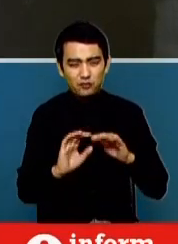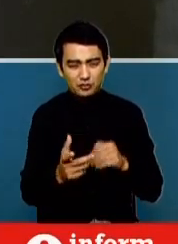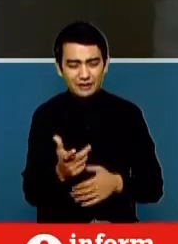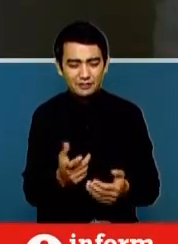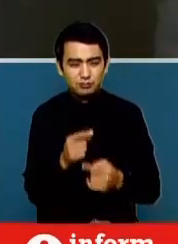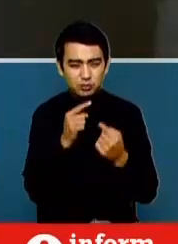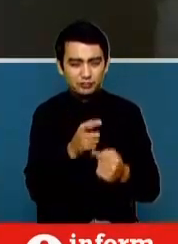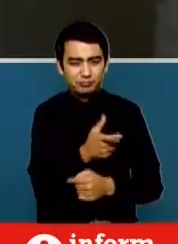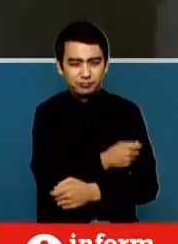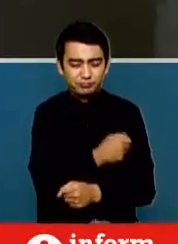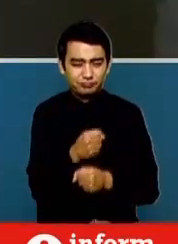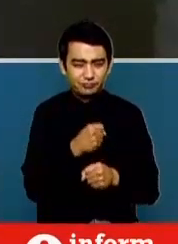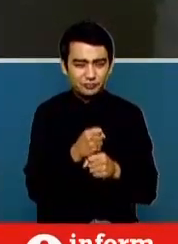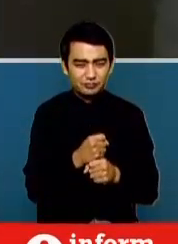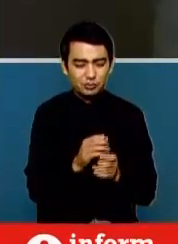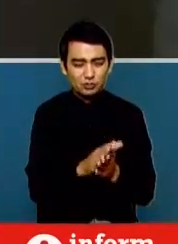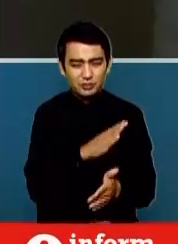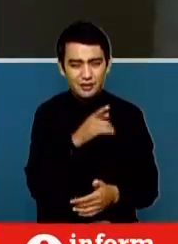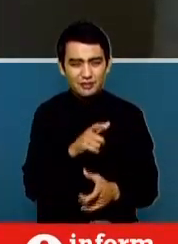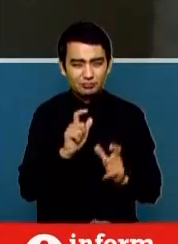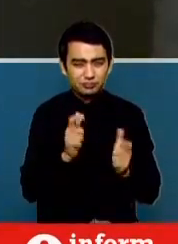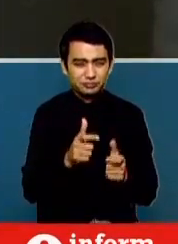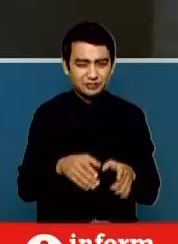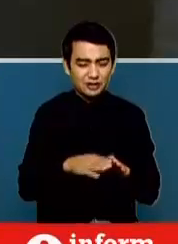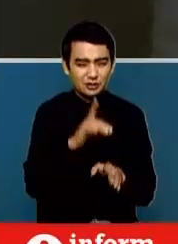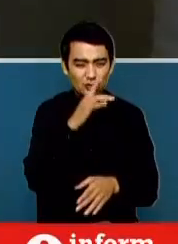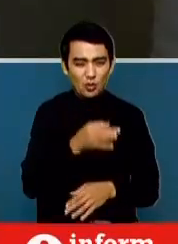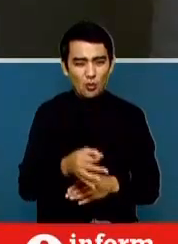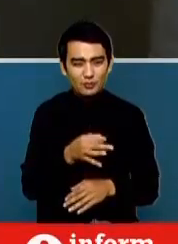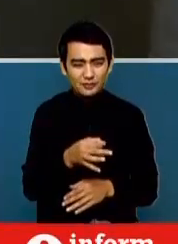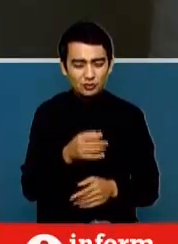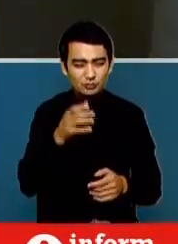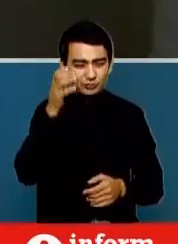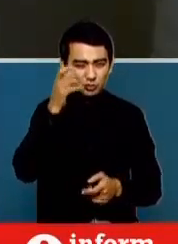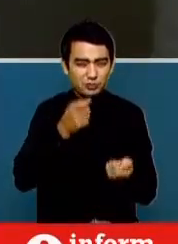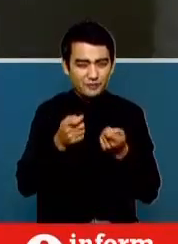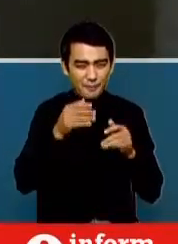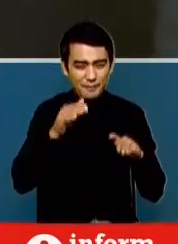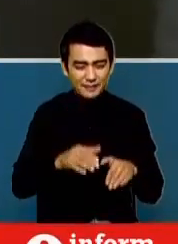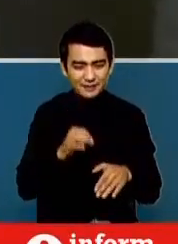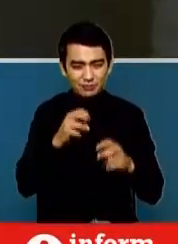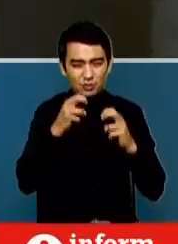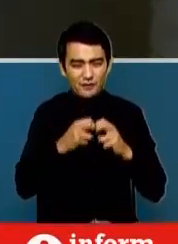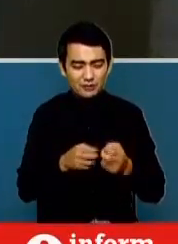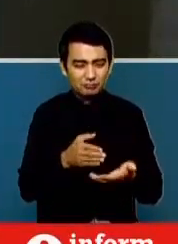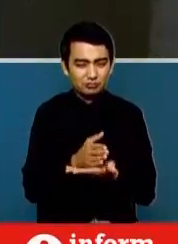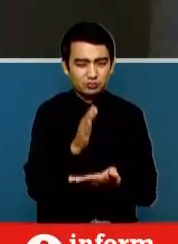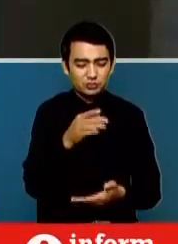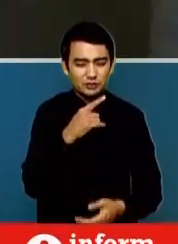кетіндерін айтады. Бірақ бөбекжай карантинге жабылмайды. Ал облыстық білім басқармасы бұл жағдайға қатысты қызметтік тексеру жүргізілетінін